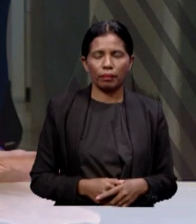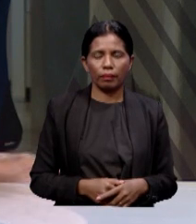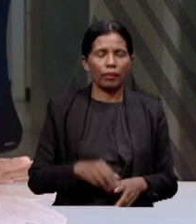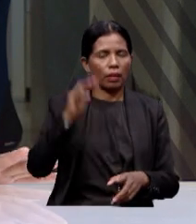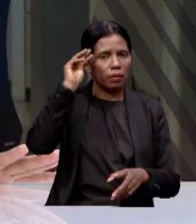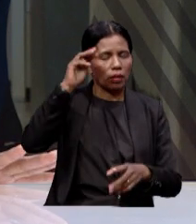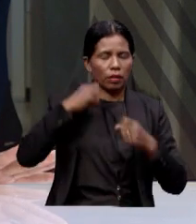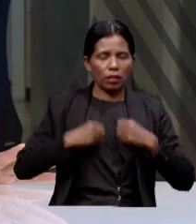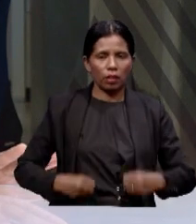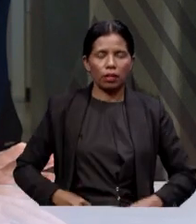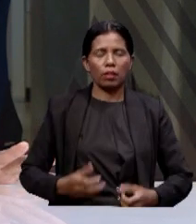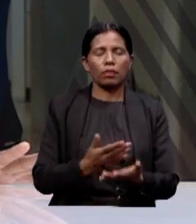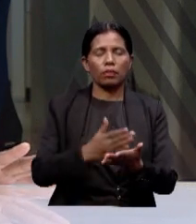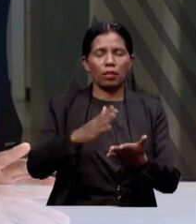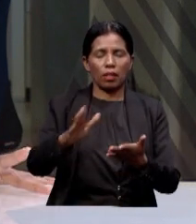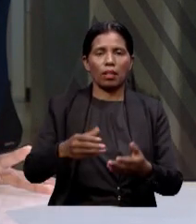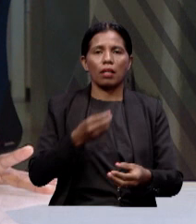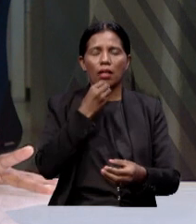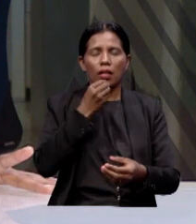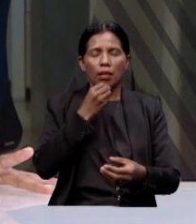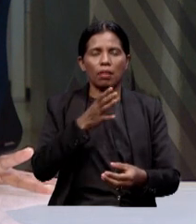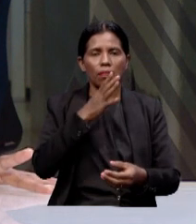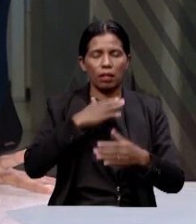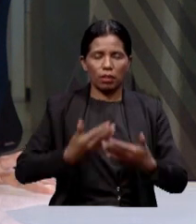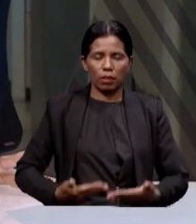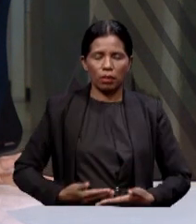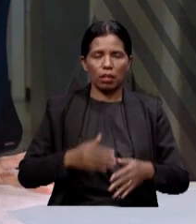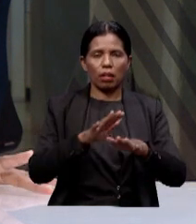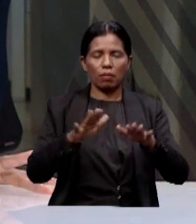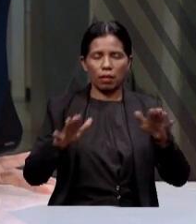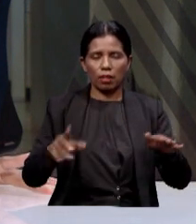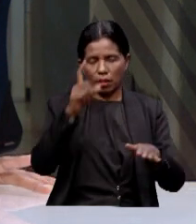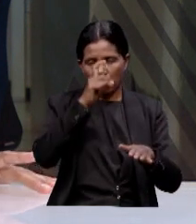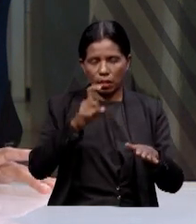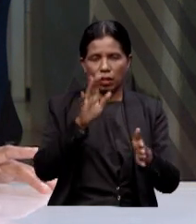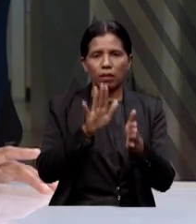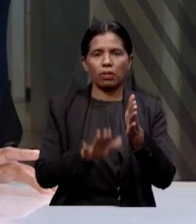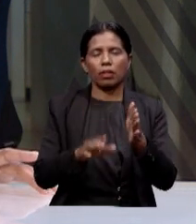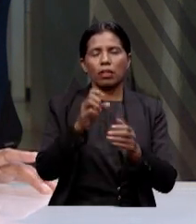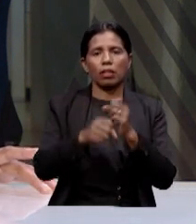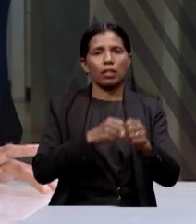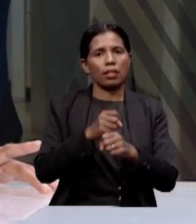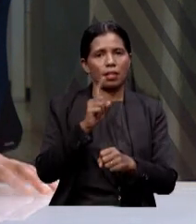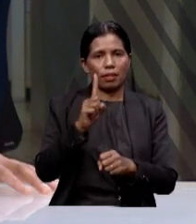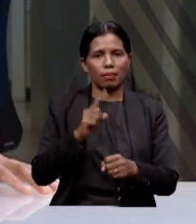Minister Saudi Fayyan ba inang isin ruan ola barikida di menus husiti nangida.